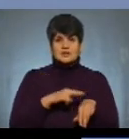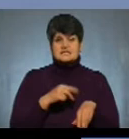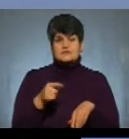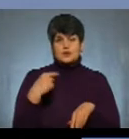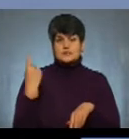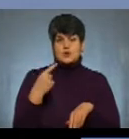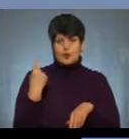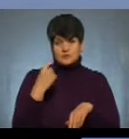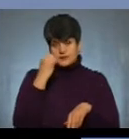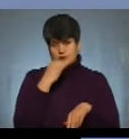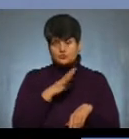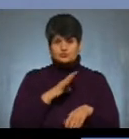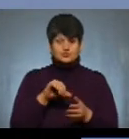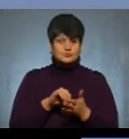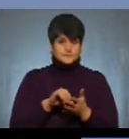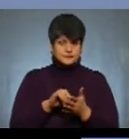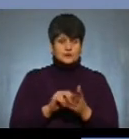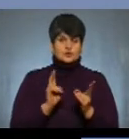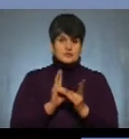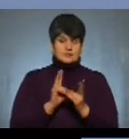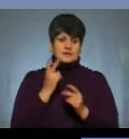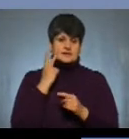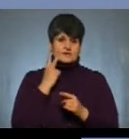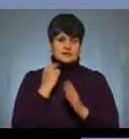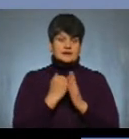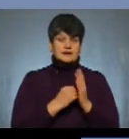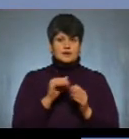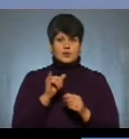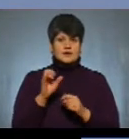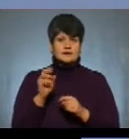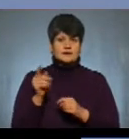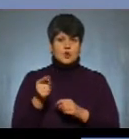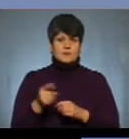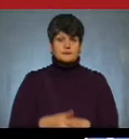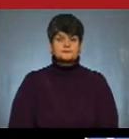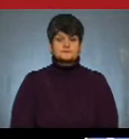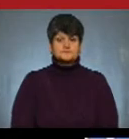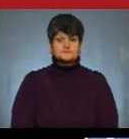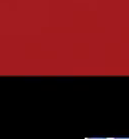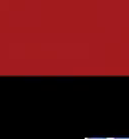поліції в Тернопільській області. Я дякую, що були з нами. Зустрінемося, як завжди, на телеканалі UA Тернопіль.